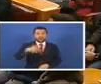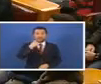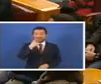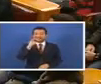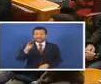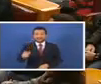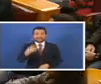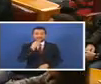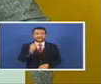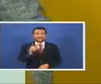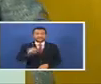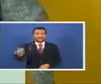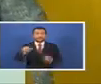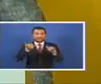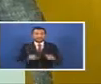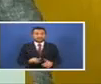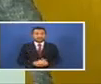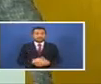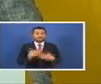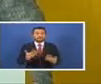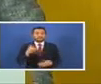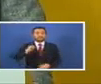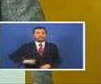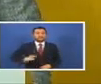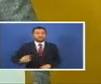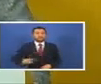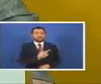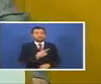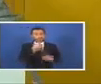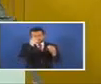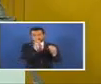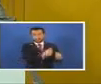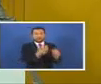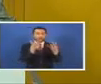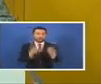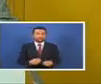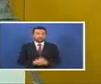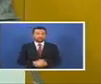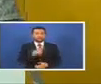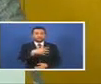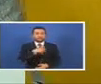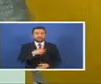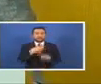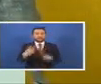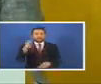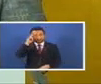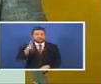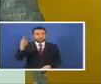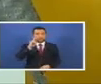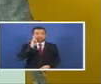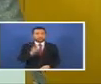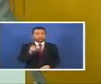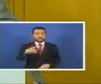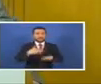yaşındaki gençler hakkında savcılığa suç duyurusunda bulunuyor. Kendi rüyasını